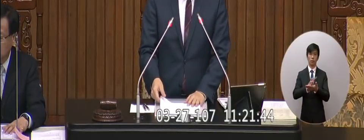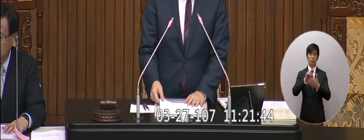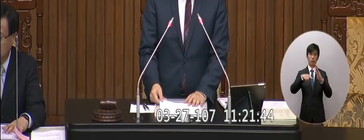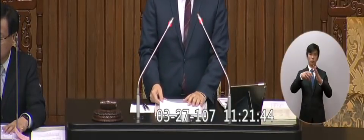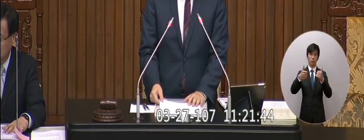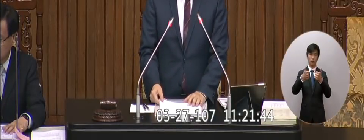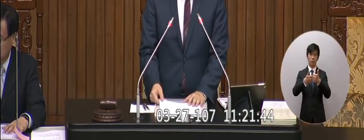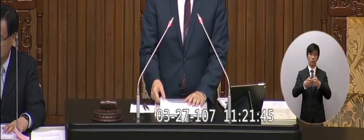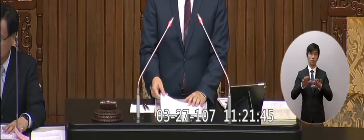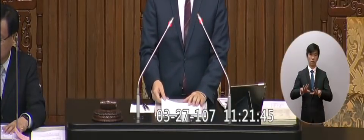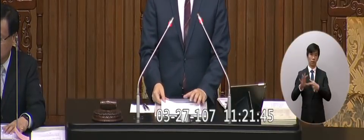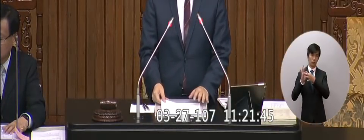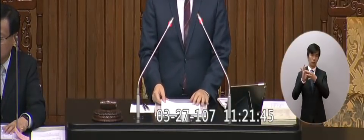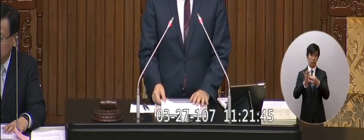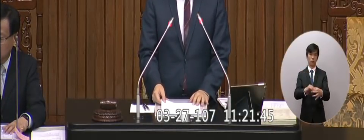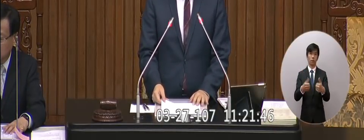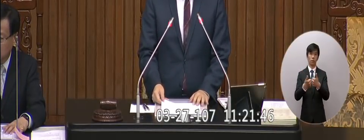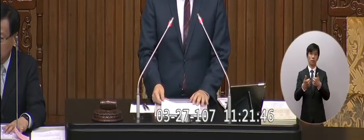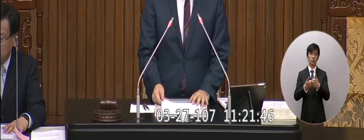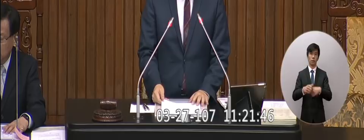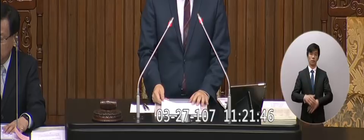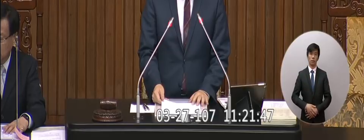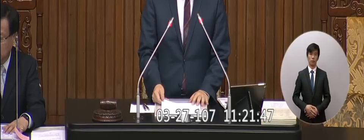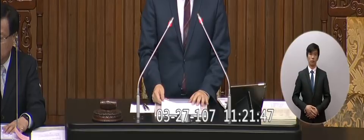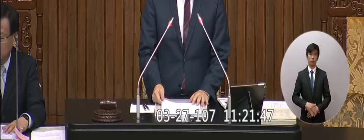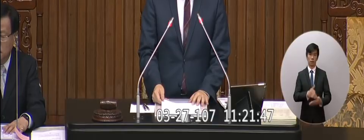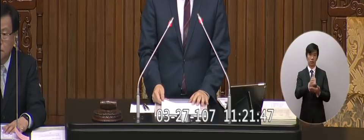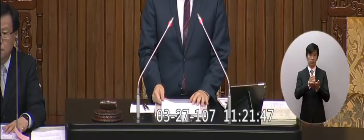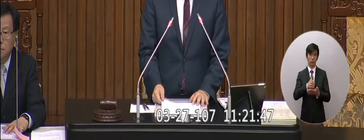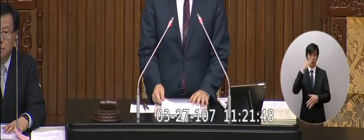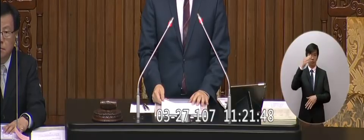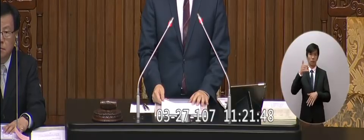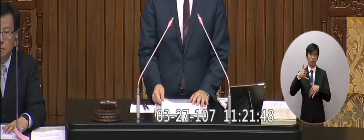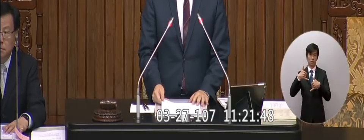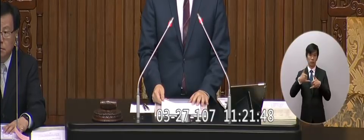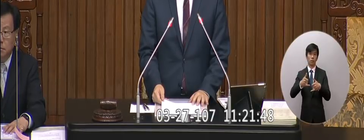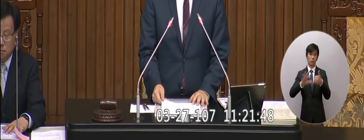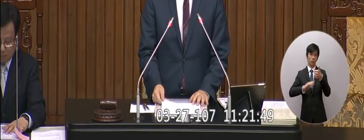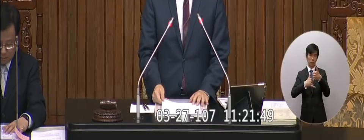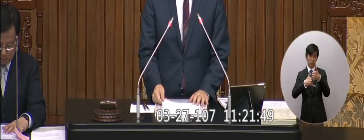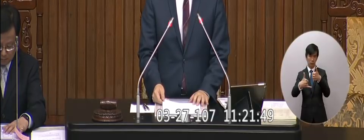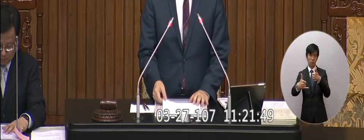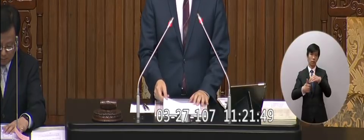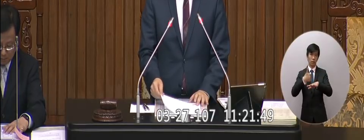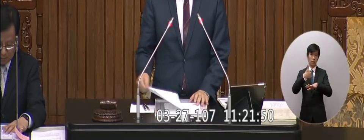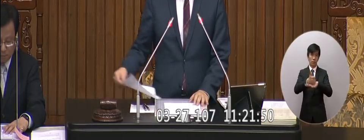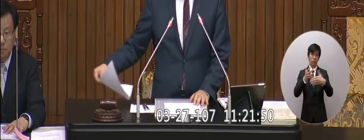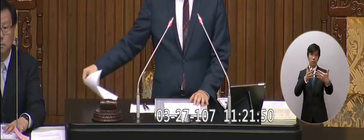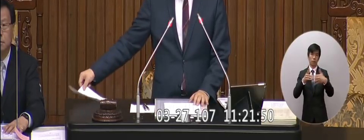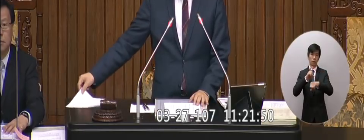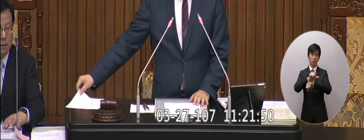报告院会现在继续开会，请高鹿仪用委员质询，询答时间为15分钟。